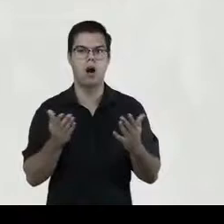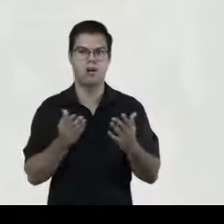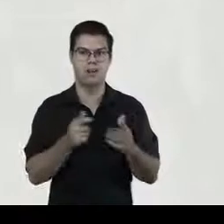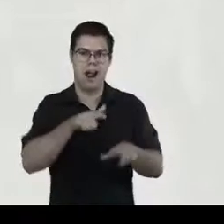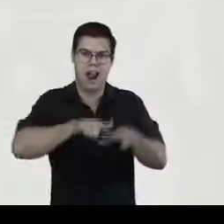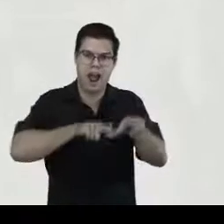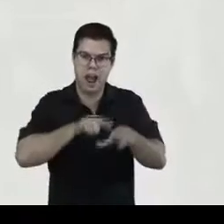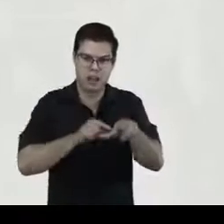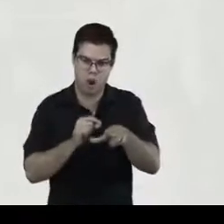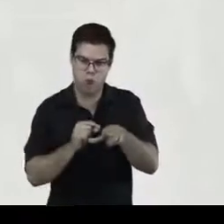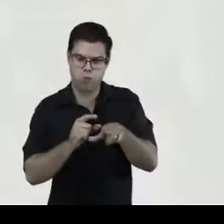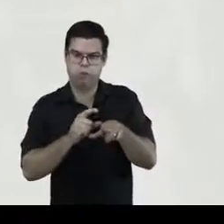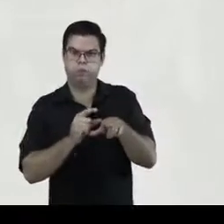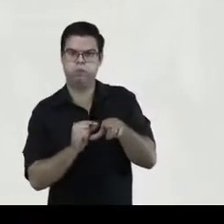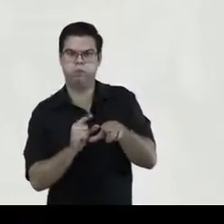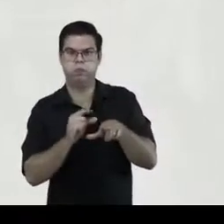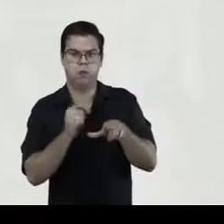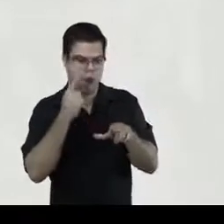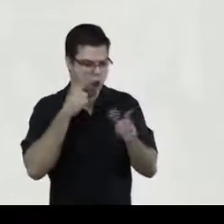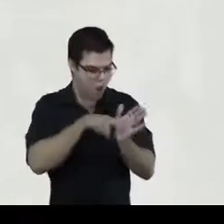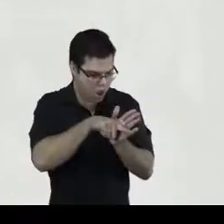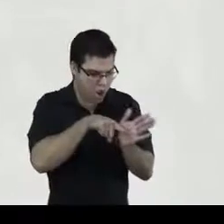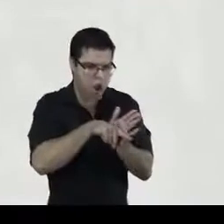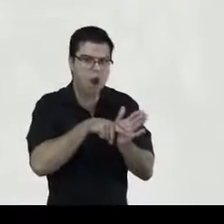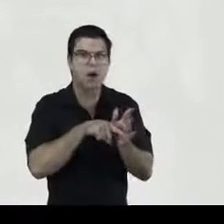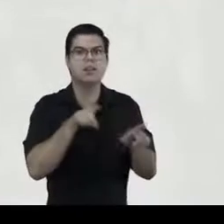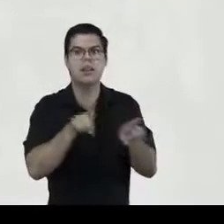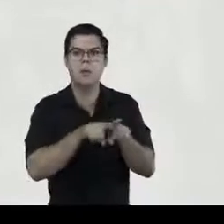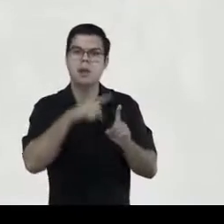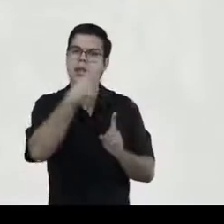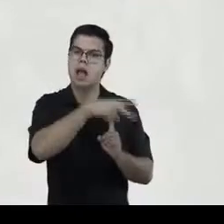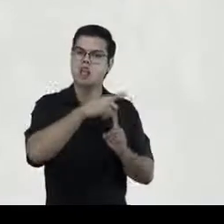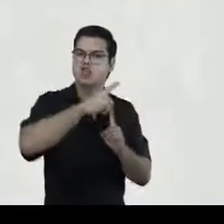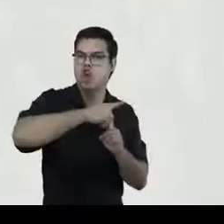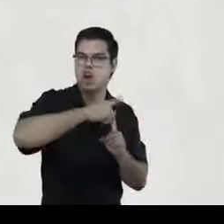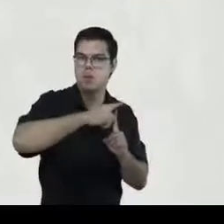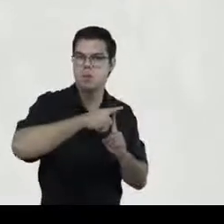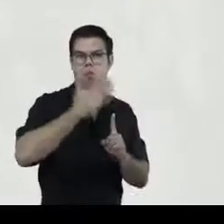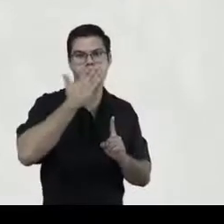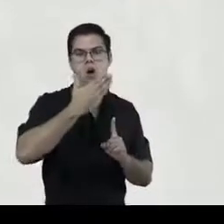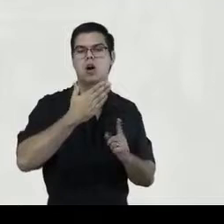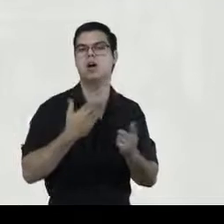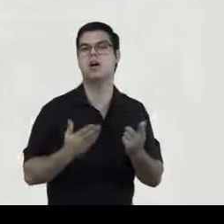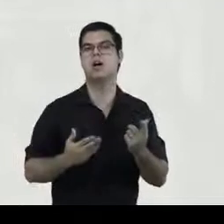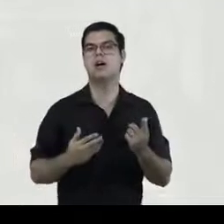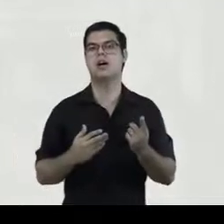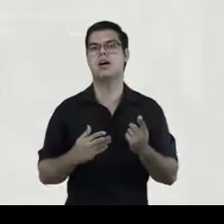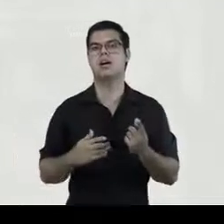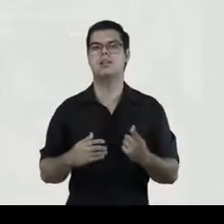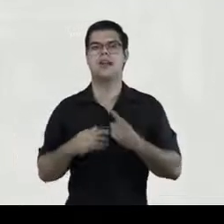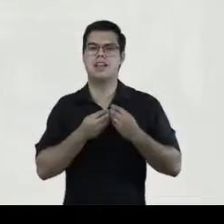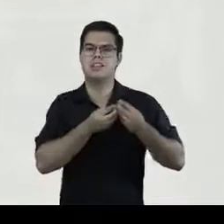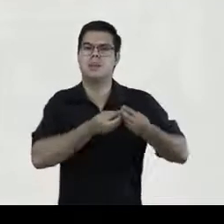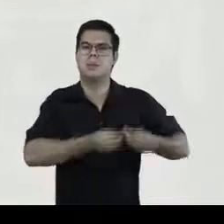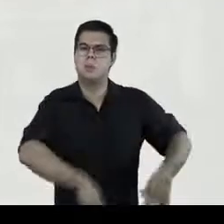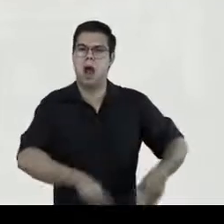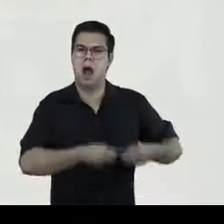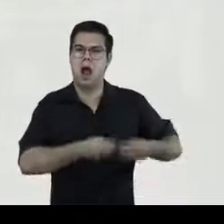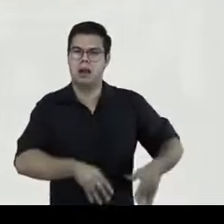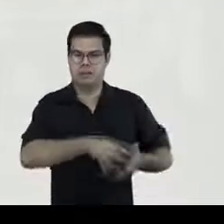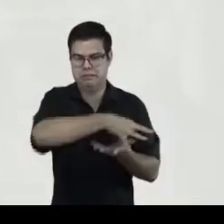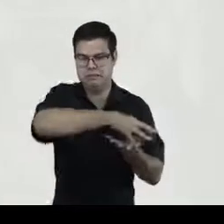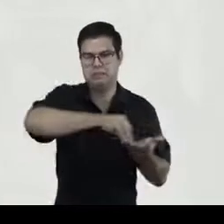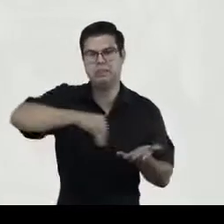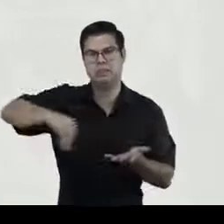aufwendig zusammenzutragen für das 15. Jahrhundert, in dem wir immer noch